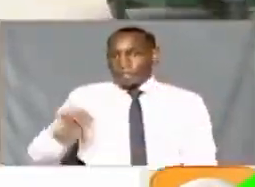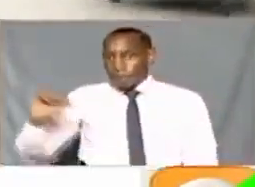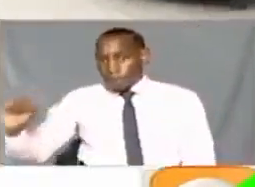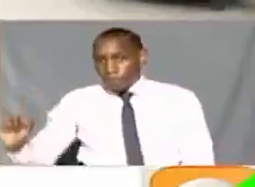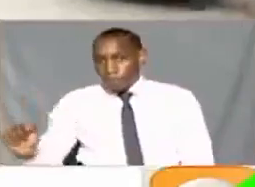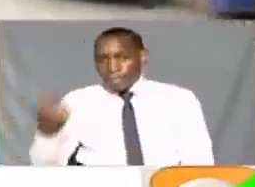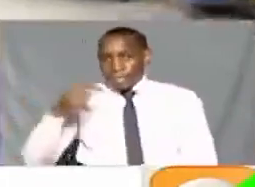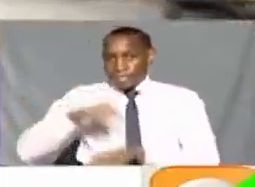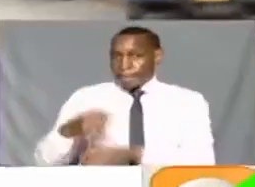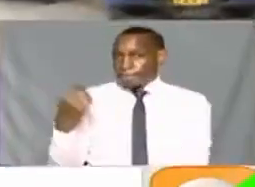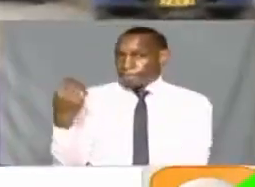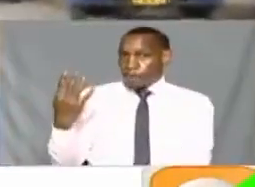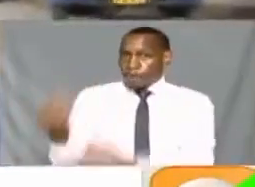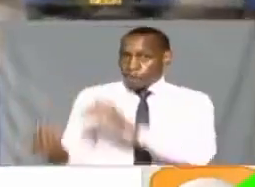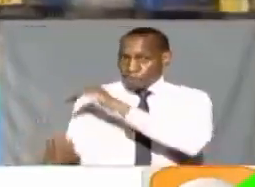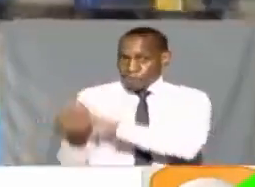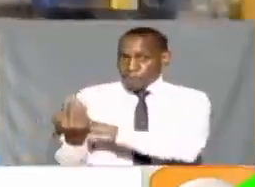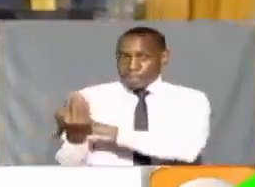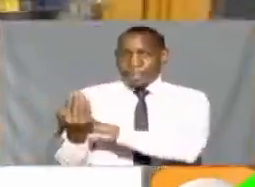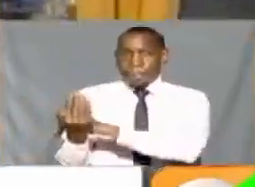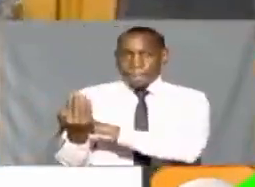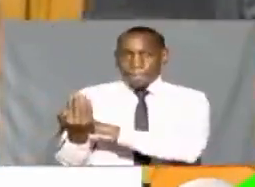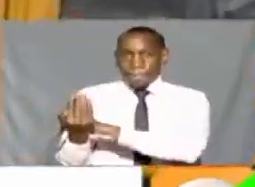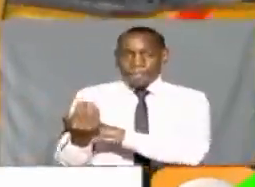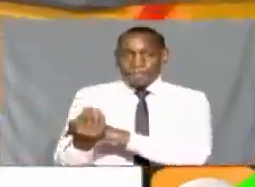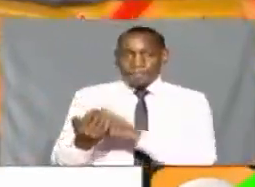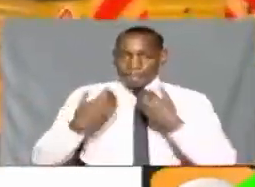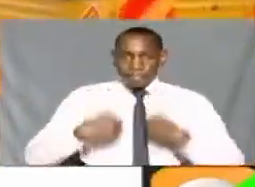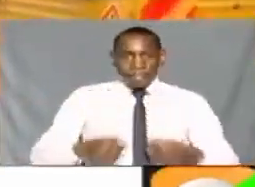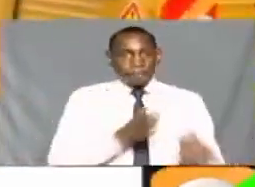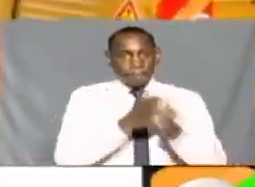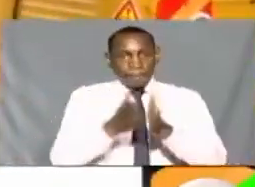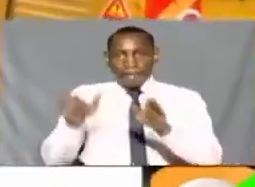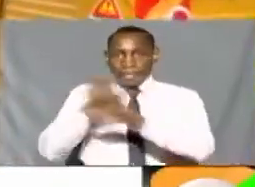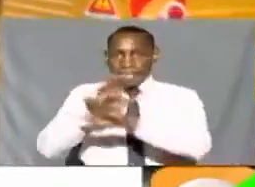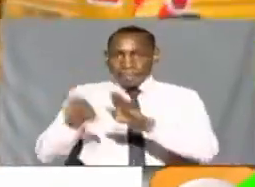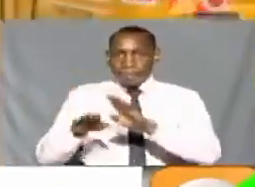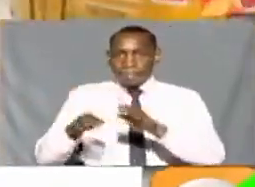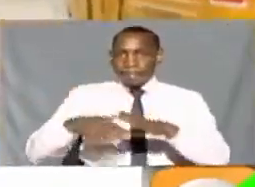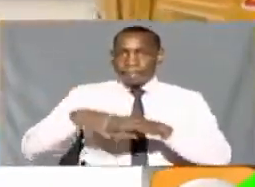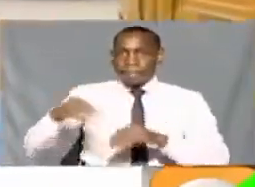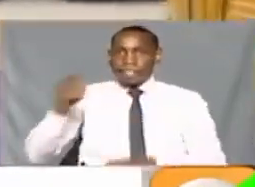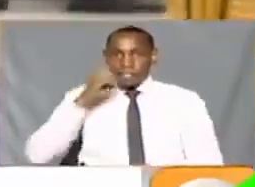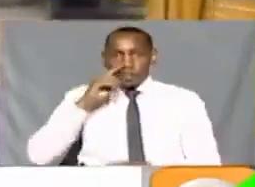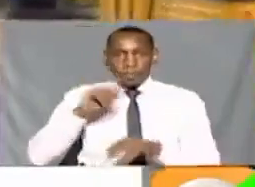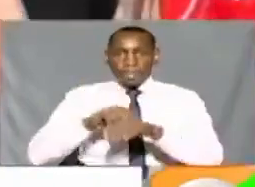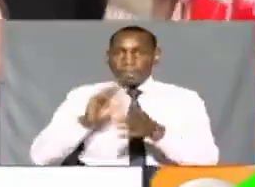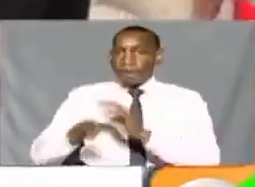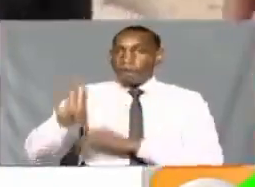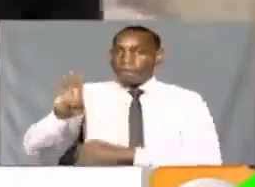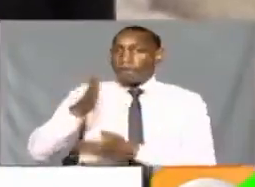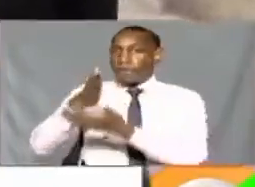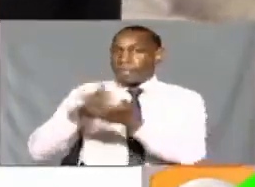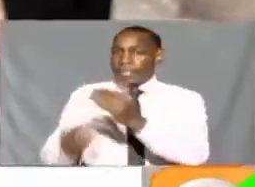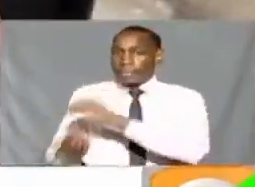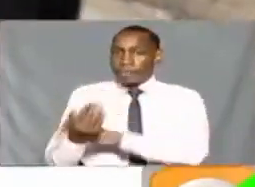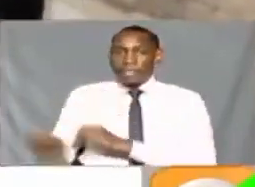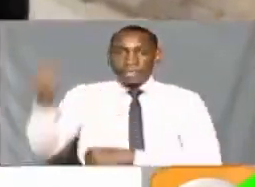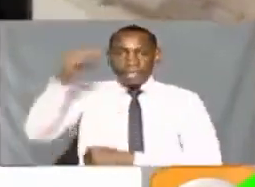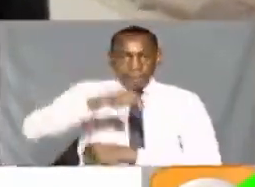saa 10 asubuhi nazitayarisha, alafu natoka kwa nyumba kama saa 10:30